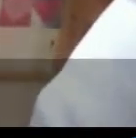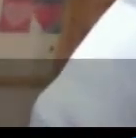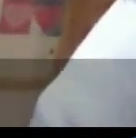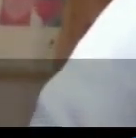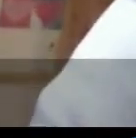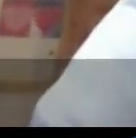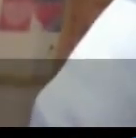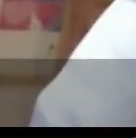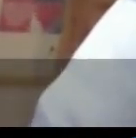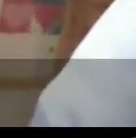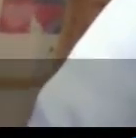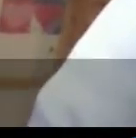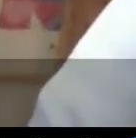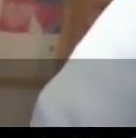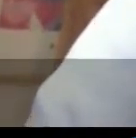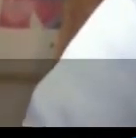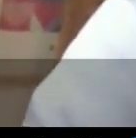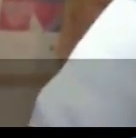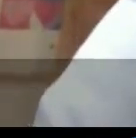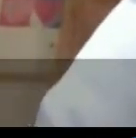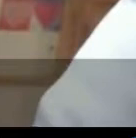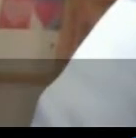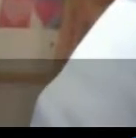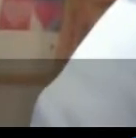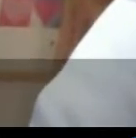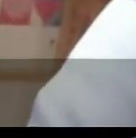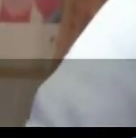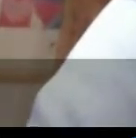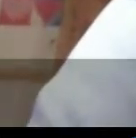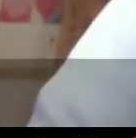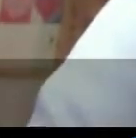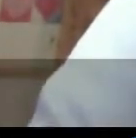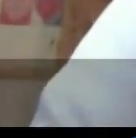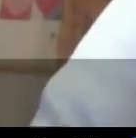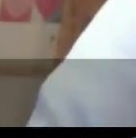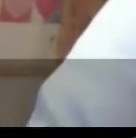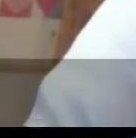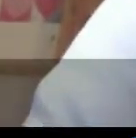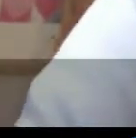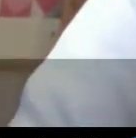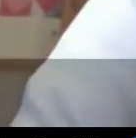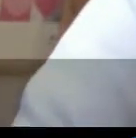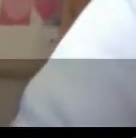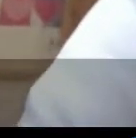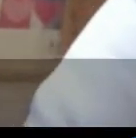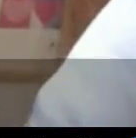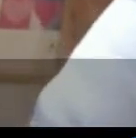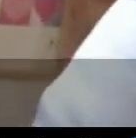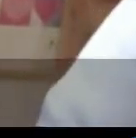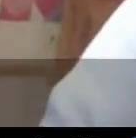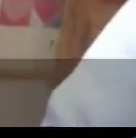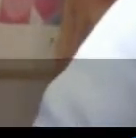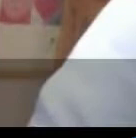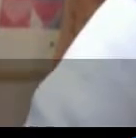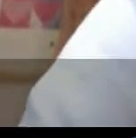הזאת למרחב העירוני, איך ליישם אותה בכבישים הבין עירוניים, איך ליישם אותם בתוך הערים. זה האתגר הגדול,